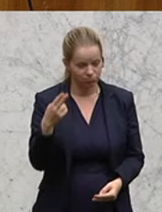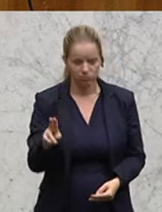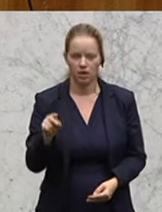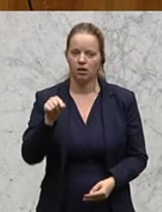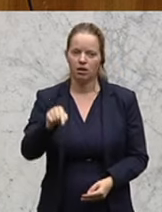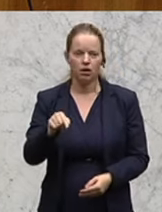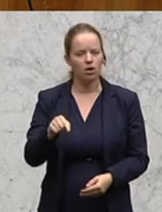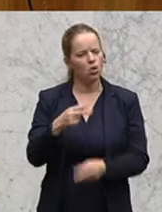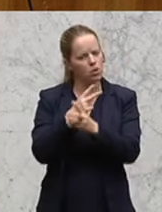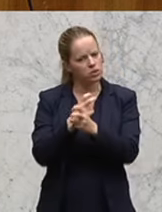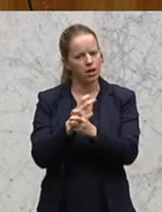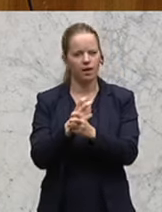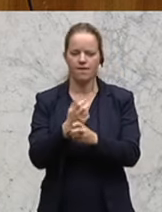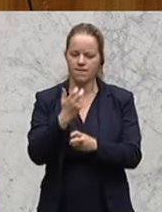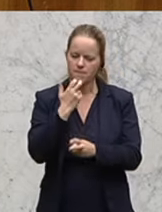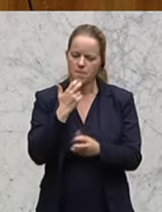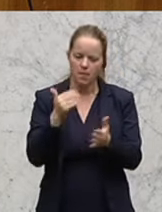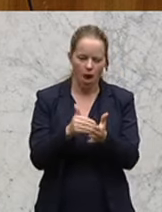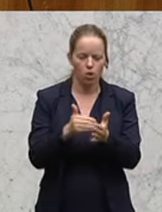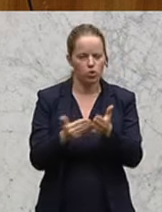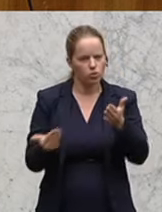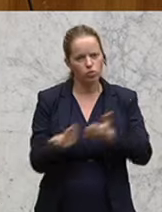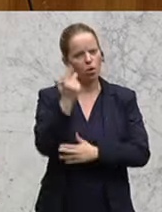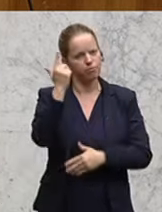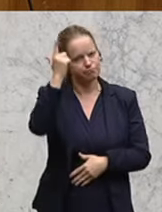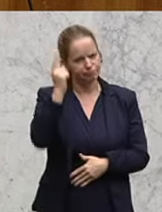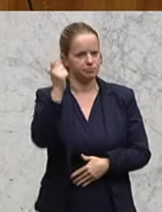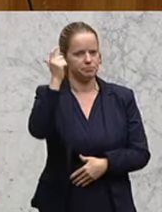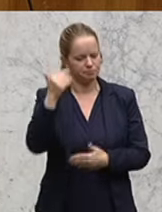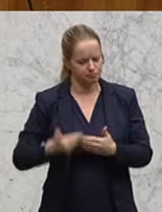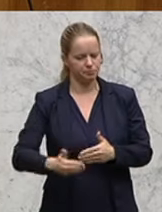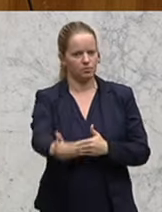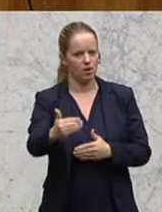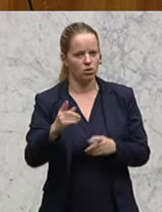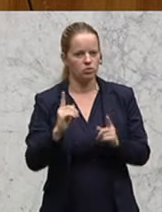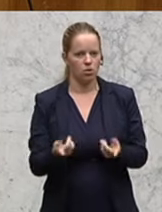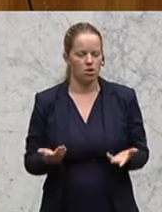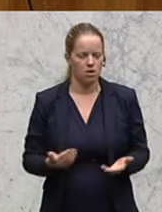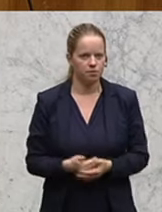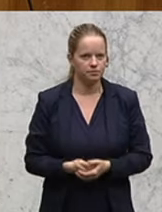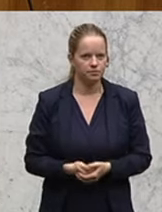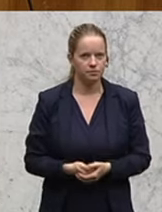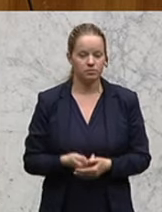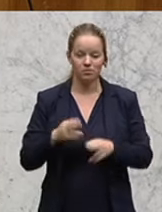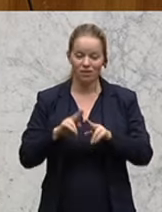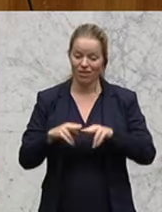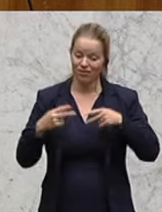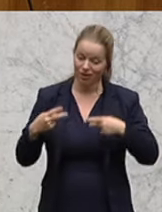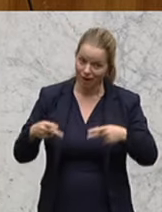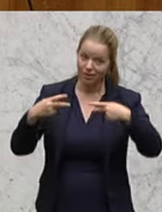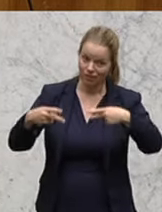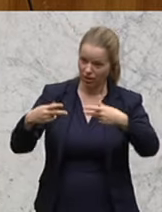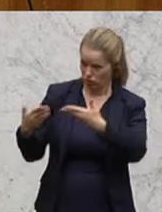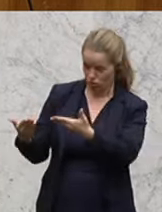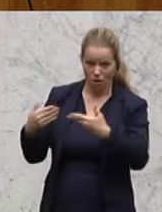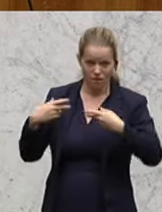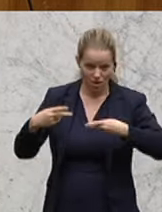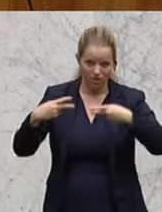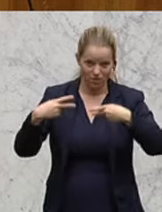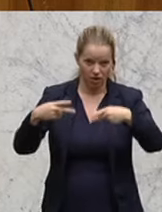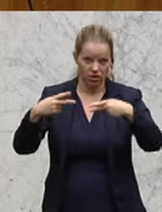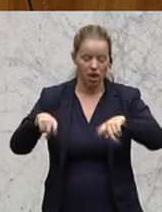hier einen entschlossenen Neustart braucht. Wenn wir so weitermachen, dann fahren wir dieses